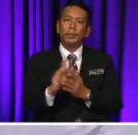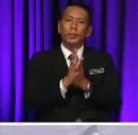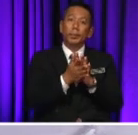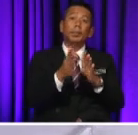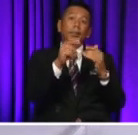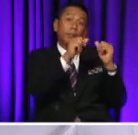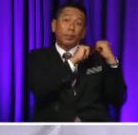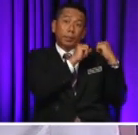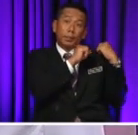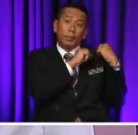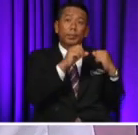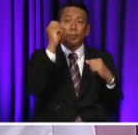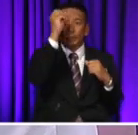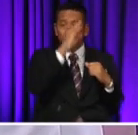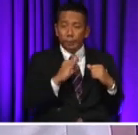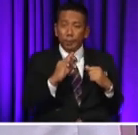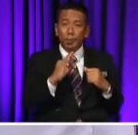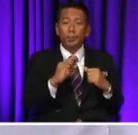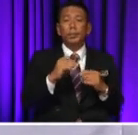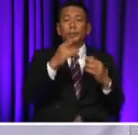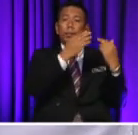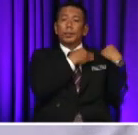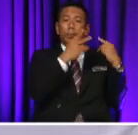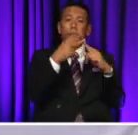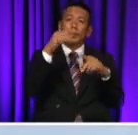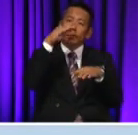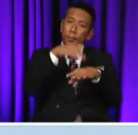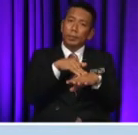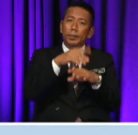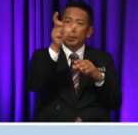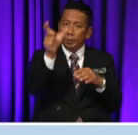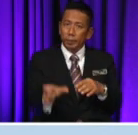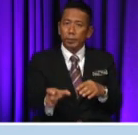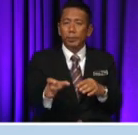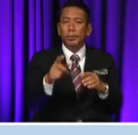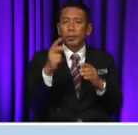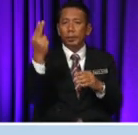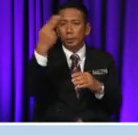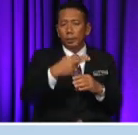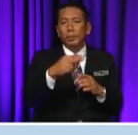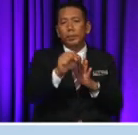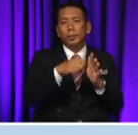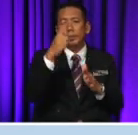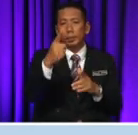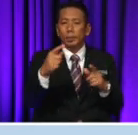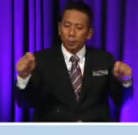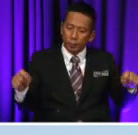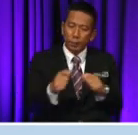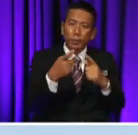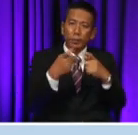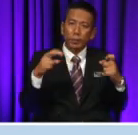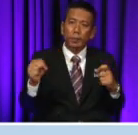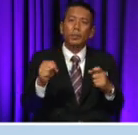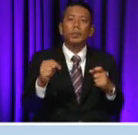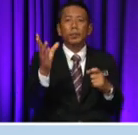adalah sifat bertanggung jawab kepada seseorang terhadap sesuatu tindakan keputusan setelah